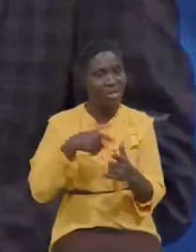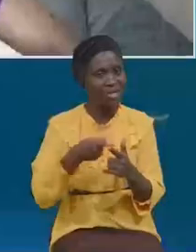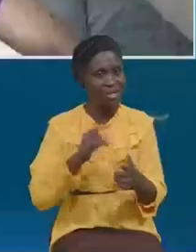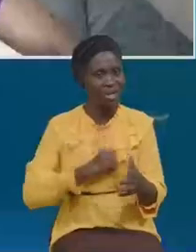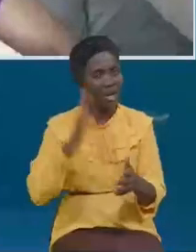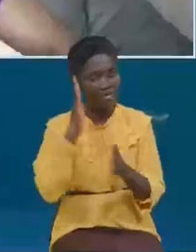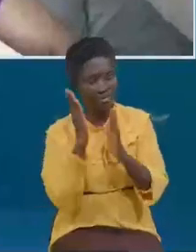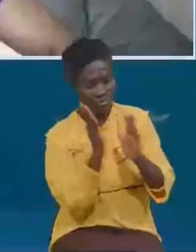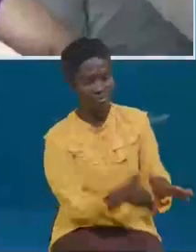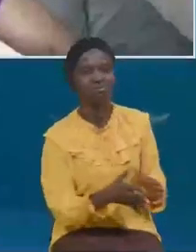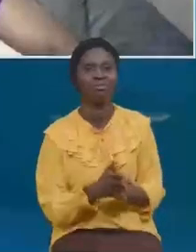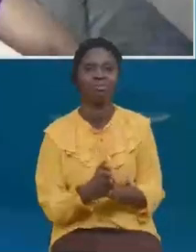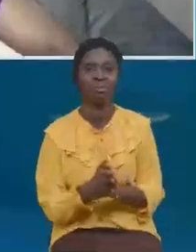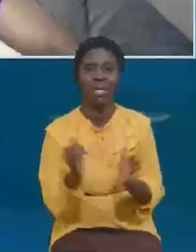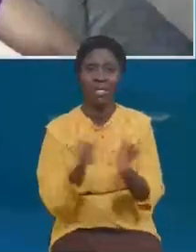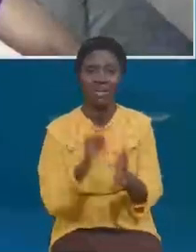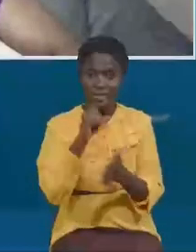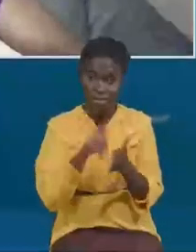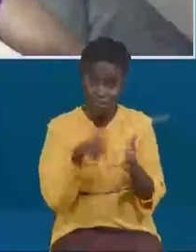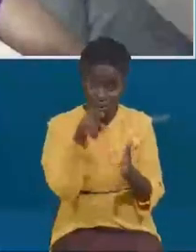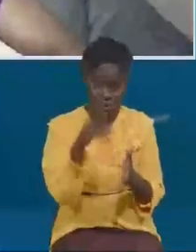soir. Je parle.